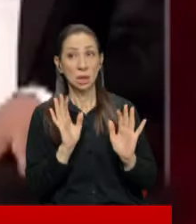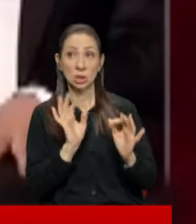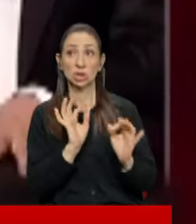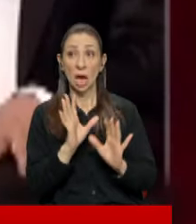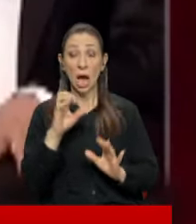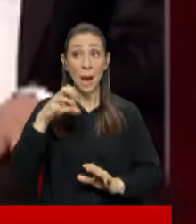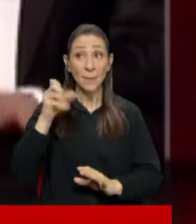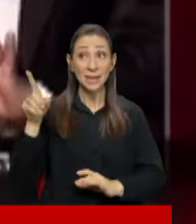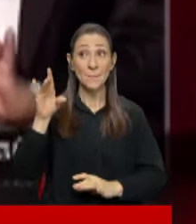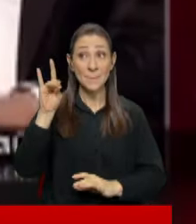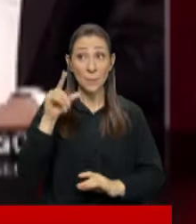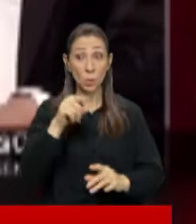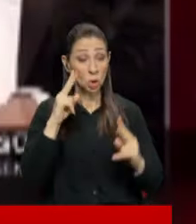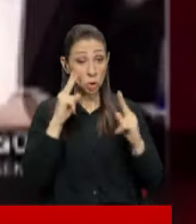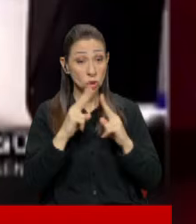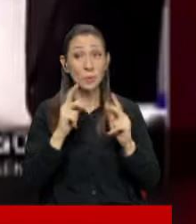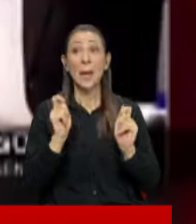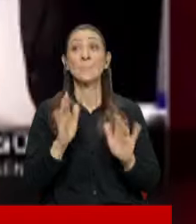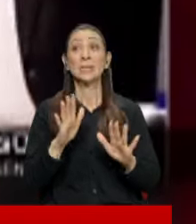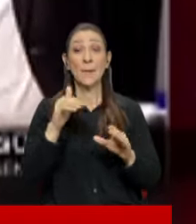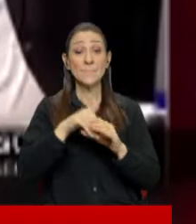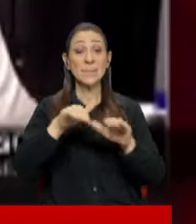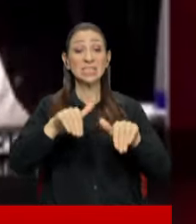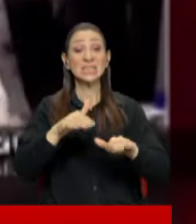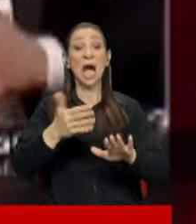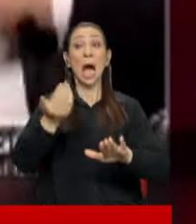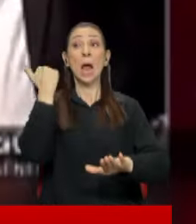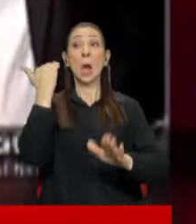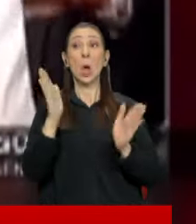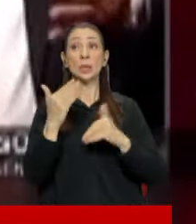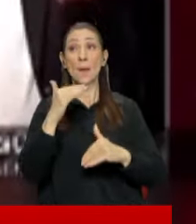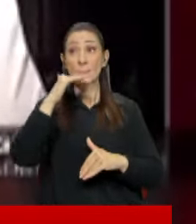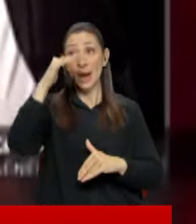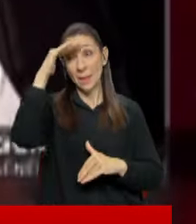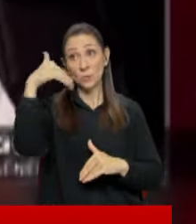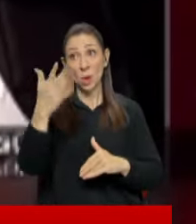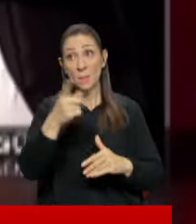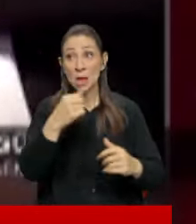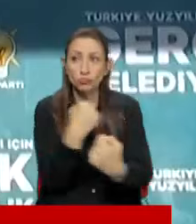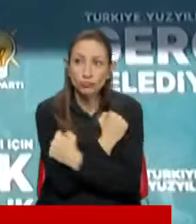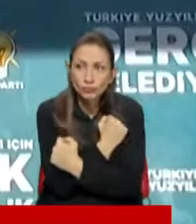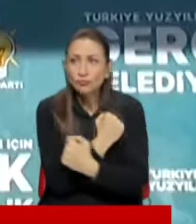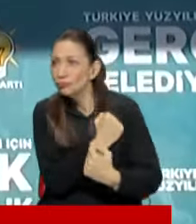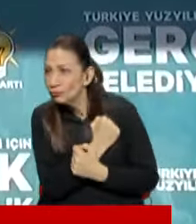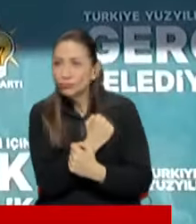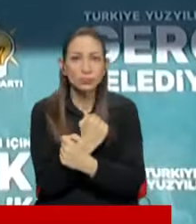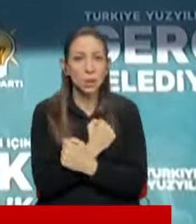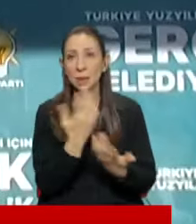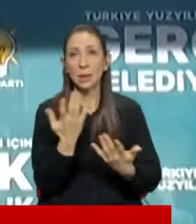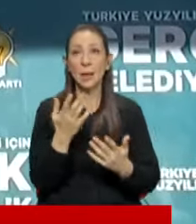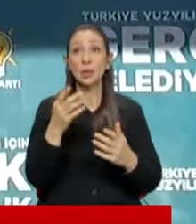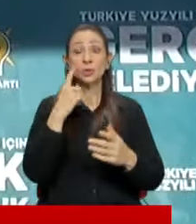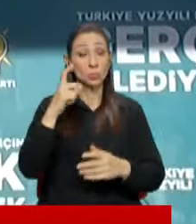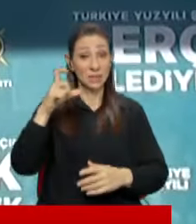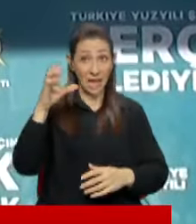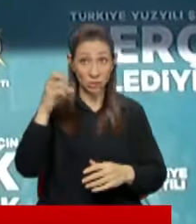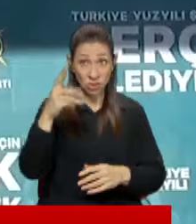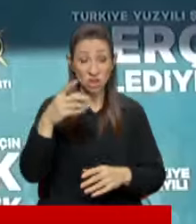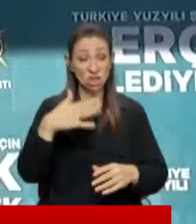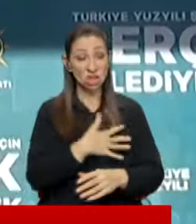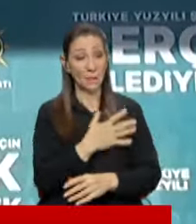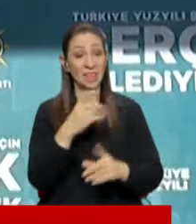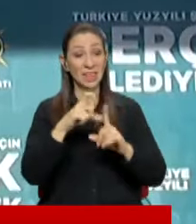AK Parti, MHP bu görüşmeyi yapmaz. Mecliste arka odada bayramdan sonra bir görün birbirlerine nasıl sarılıyor. Cumhurbaşkanı Erdoğan meydanlardan